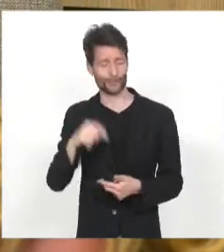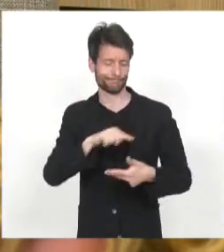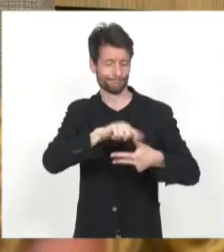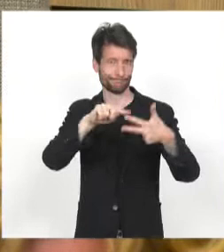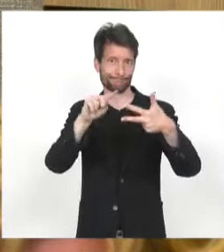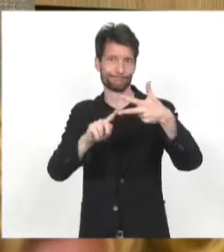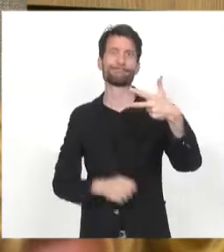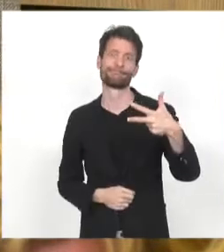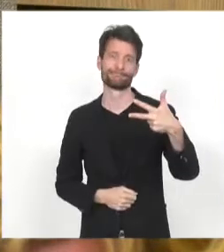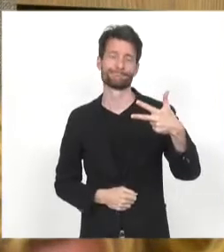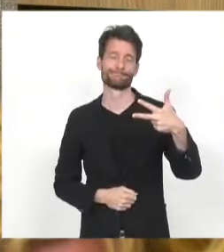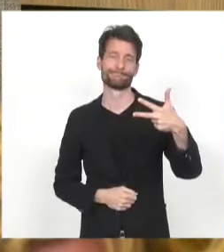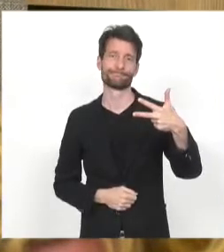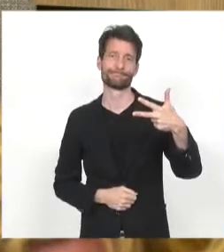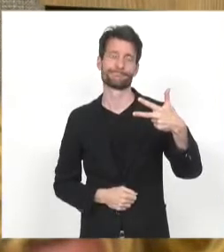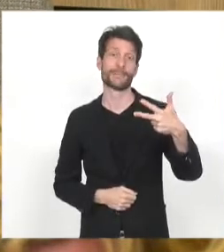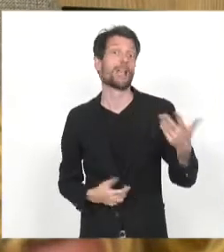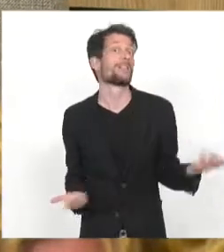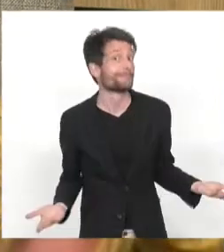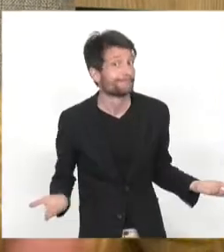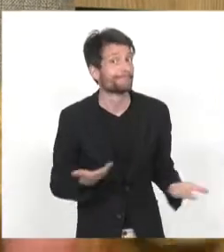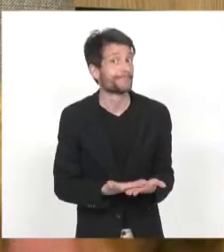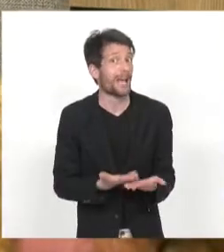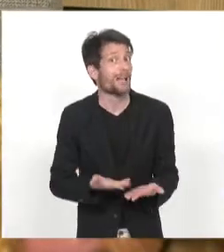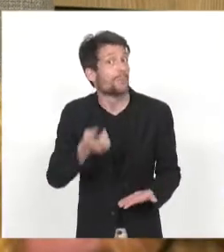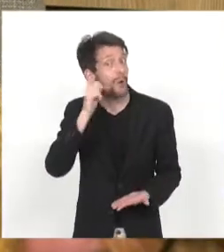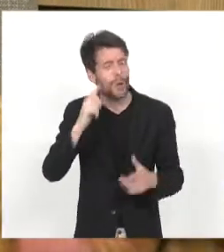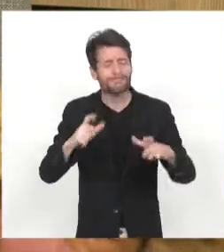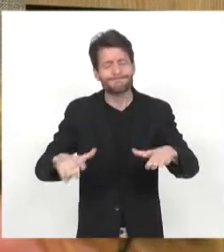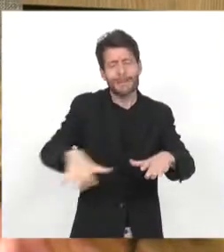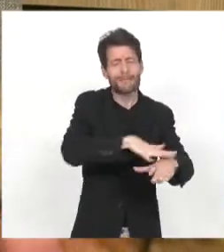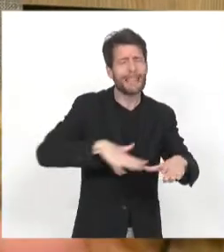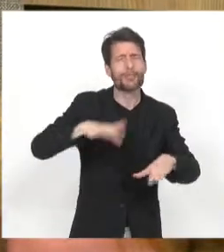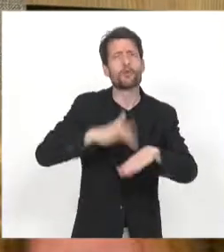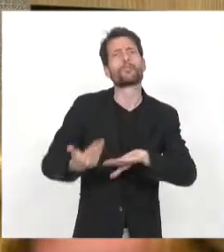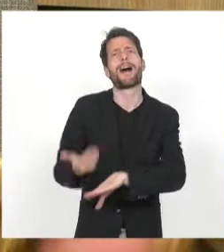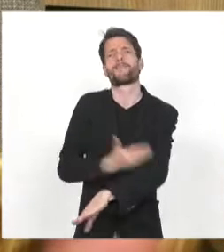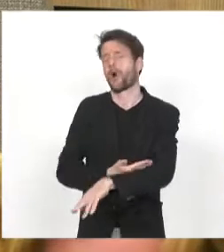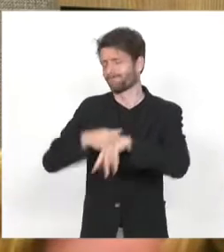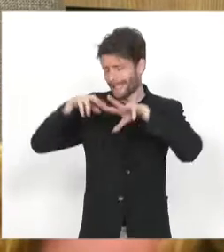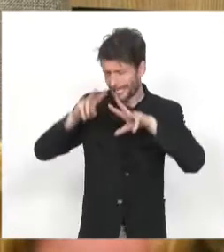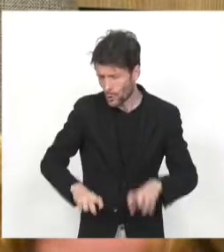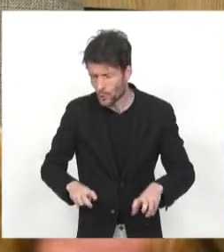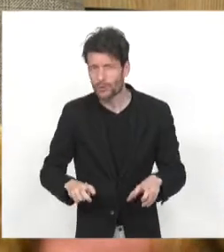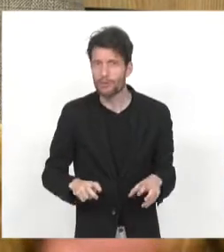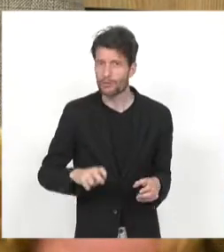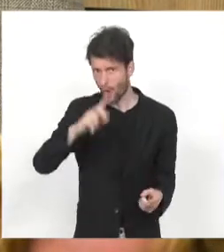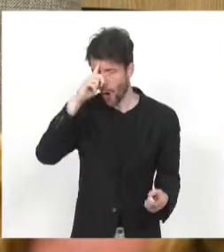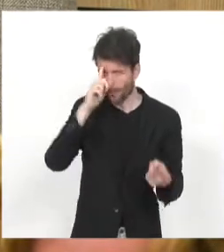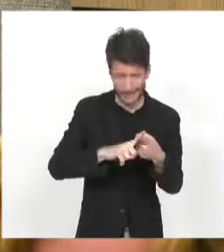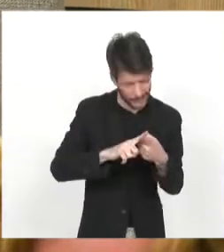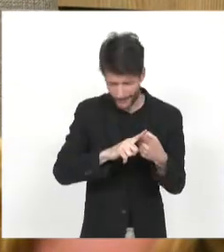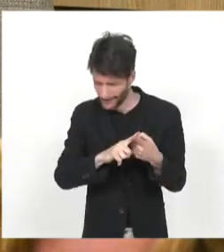cohérent, urgent et intelligent. Et pour cause, ce périmètre était le résultat d'une étude d'opportunité et de préfiguration